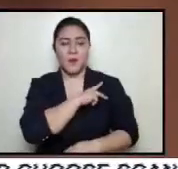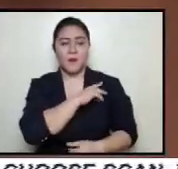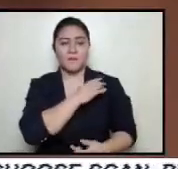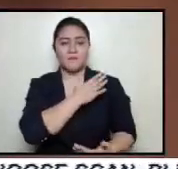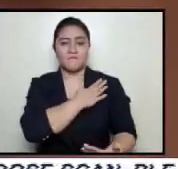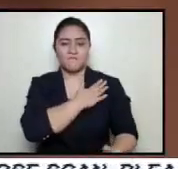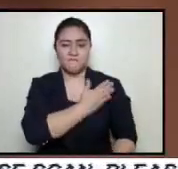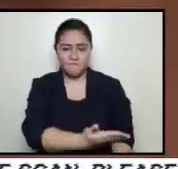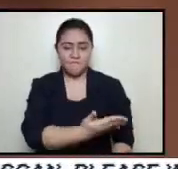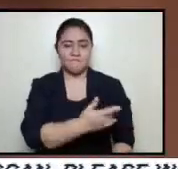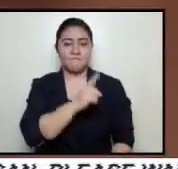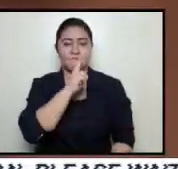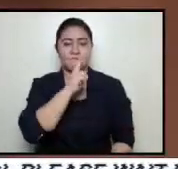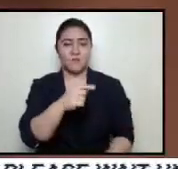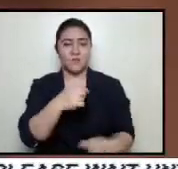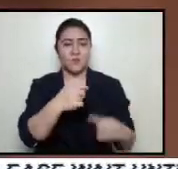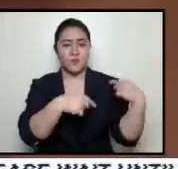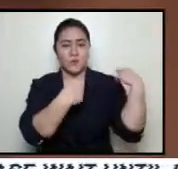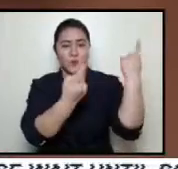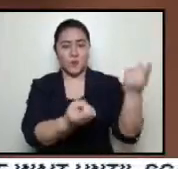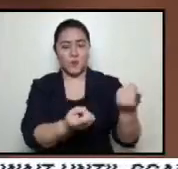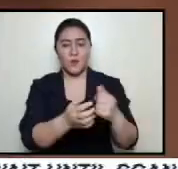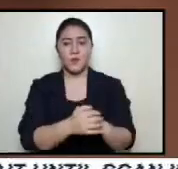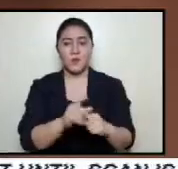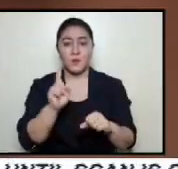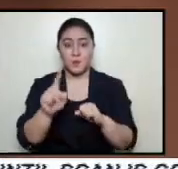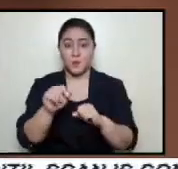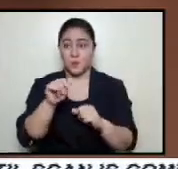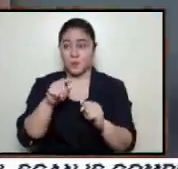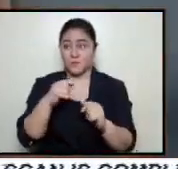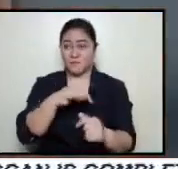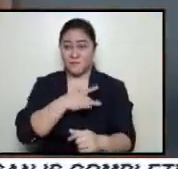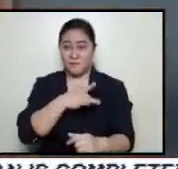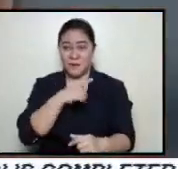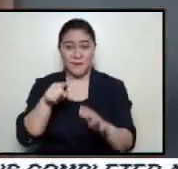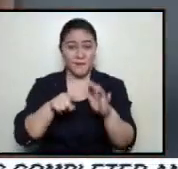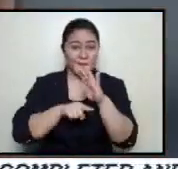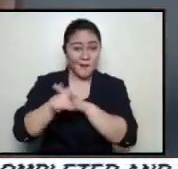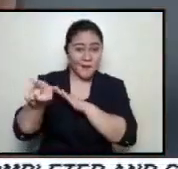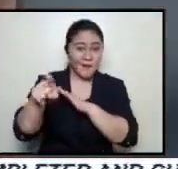nakalipas na mga araw at hindi siya nagtanggang iwasan ang pag-aresto sa kanya.